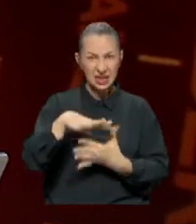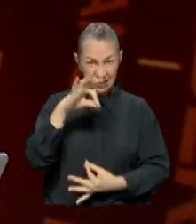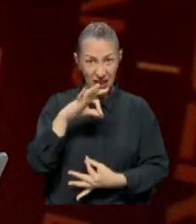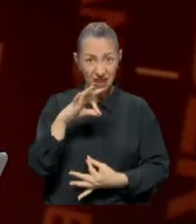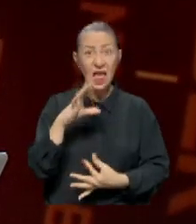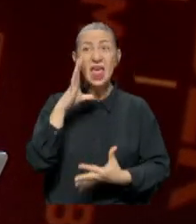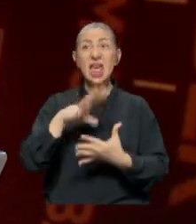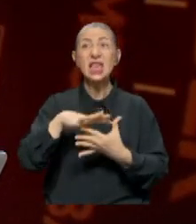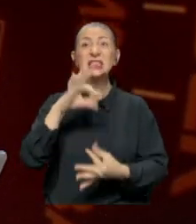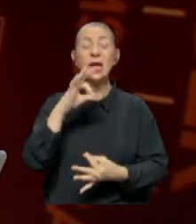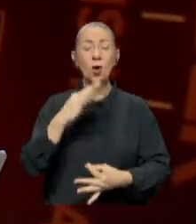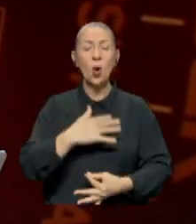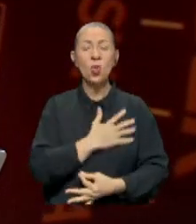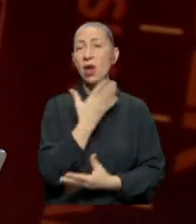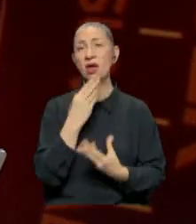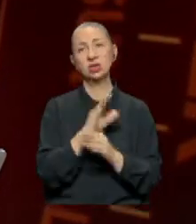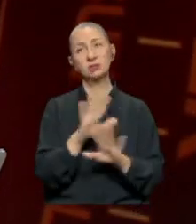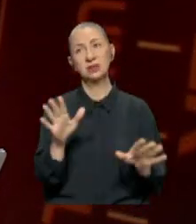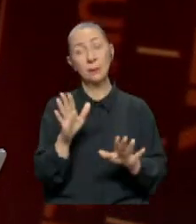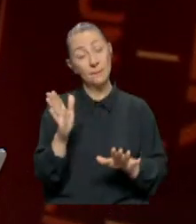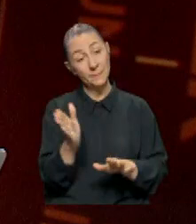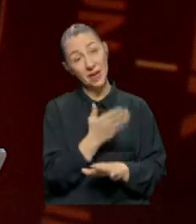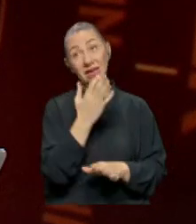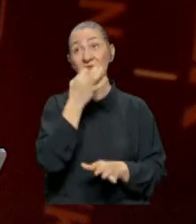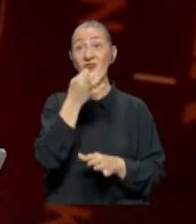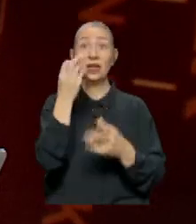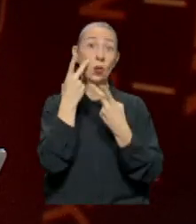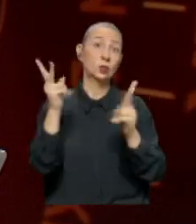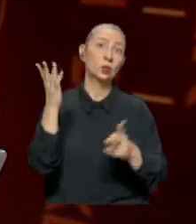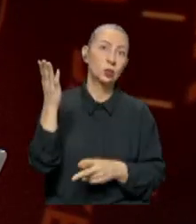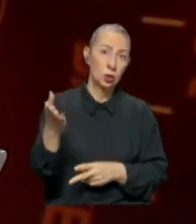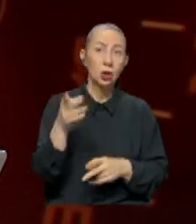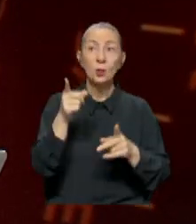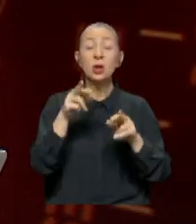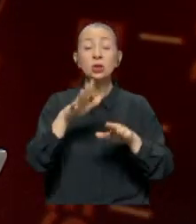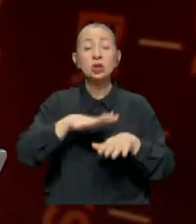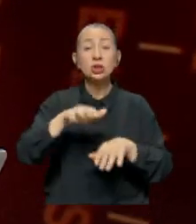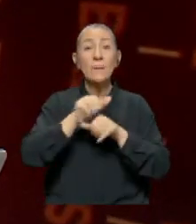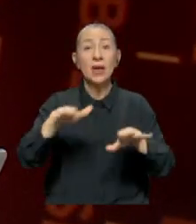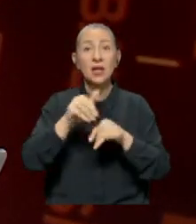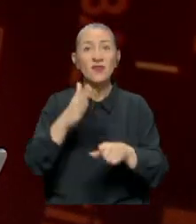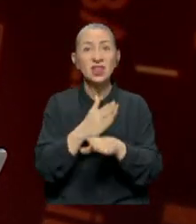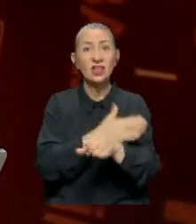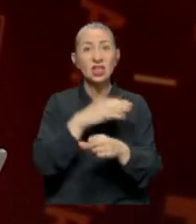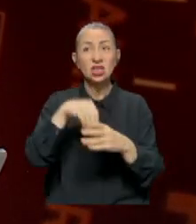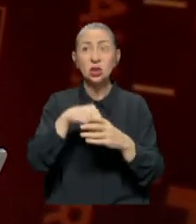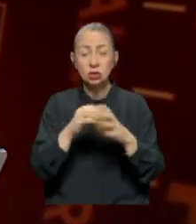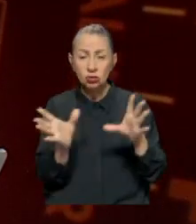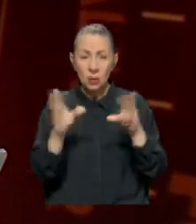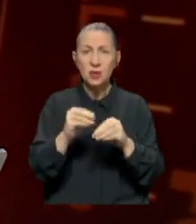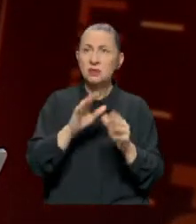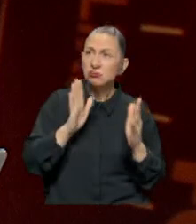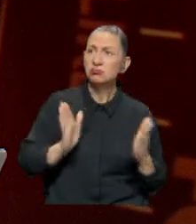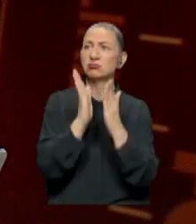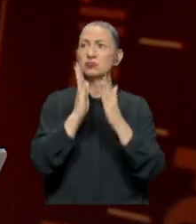insanlığa, İnsanlık onuruna yakışmaz. Bırakın ifade özgürlüğünü. Bu arada sosyal medyada vatandaşlar arasında toplanıp